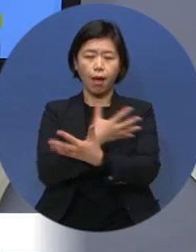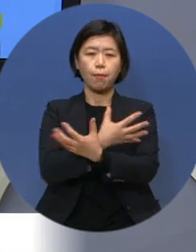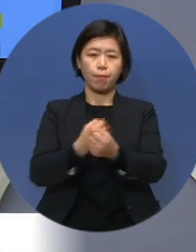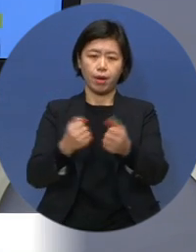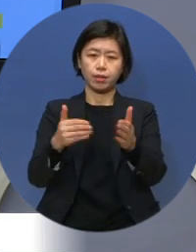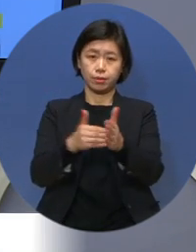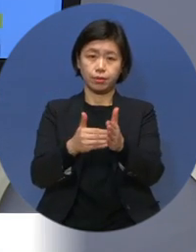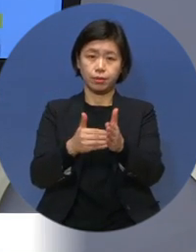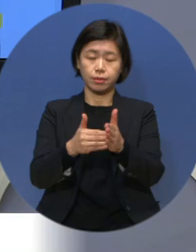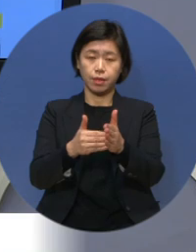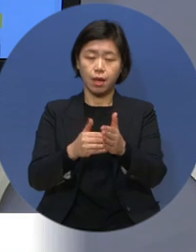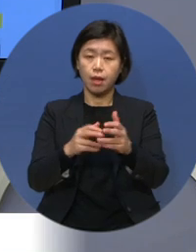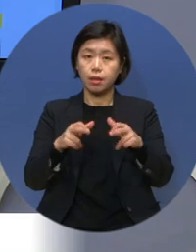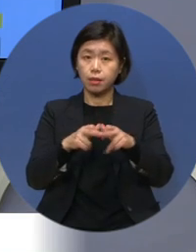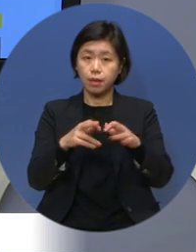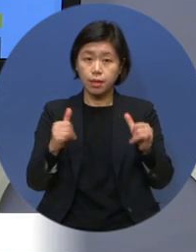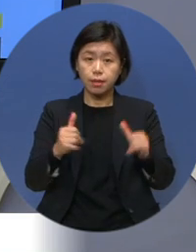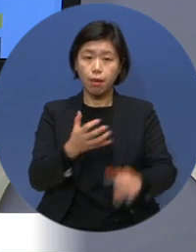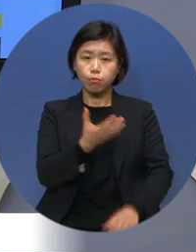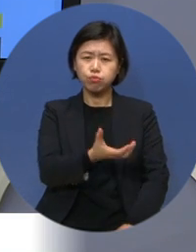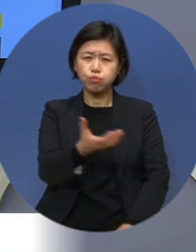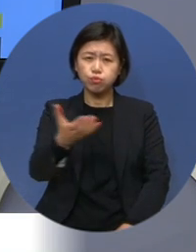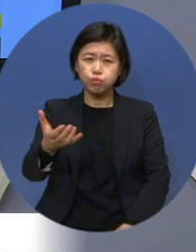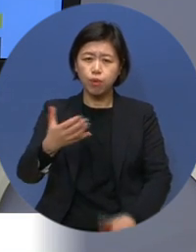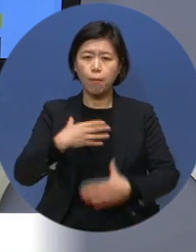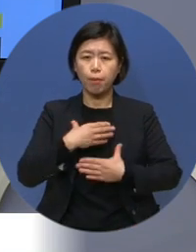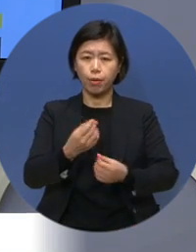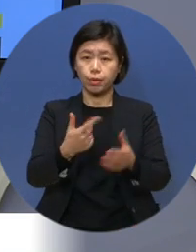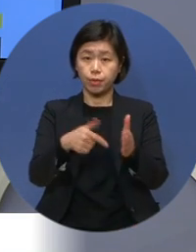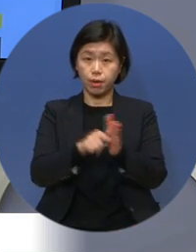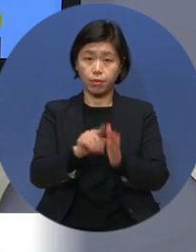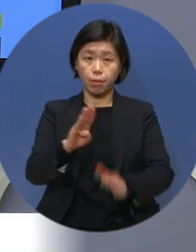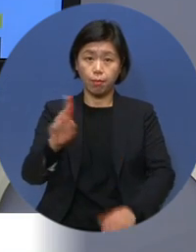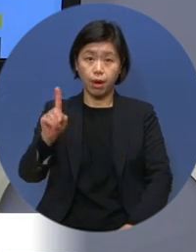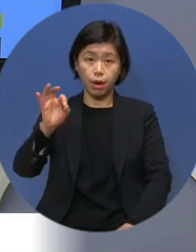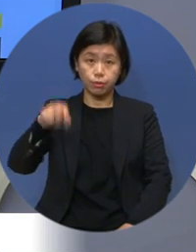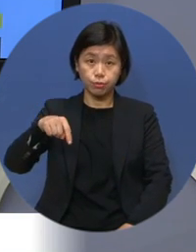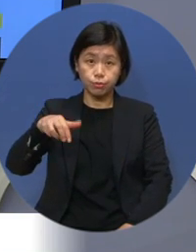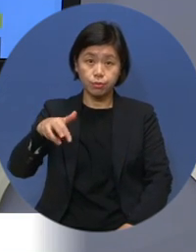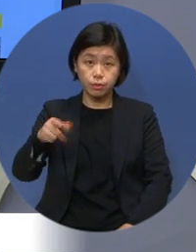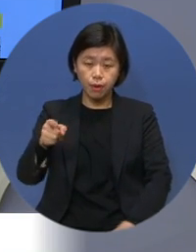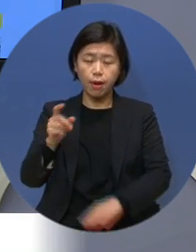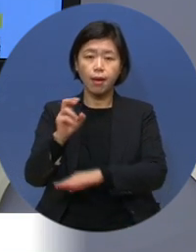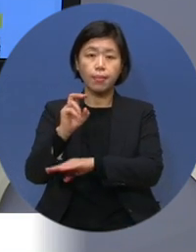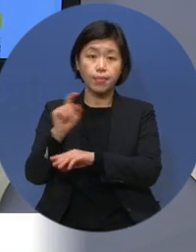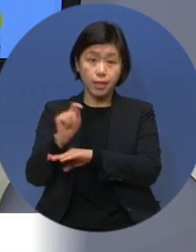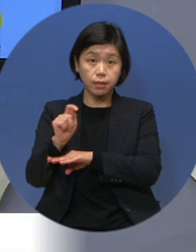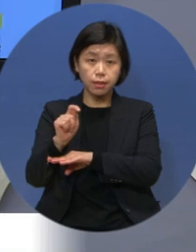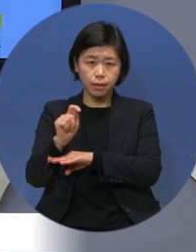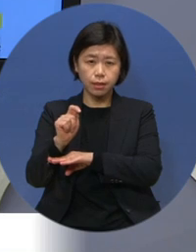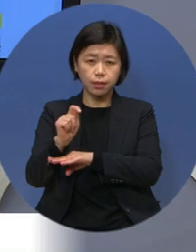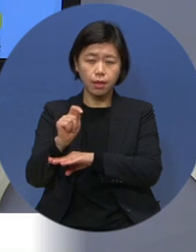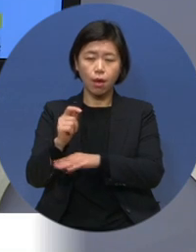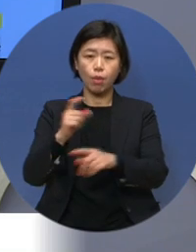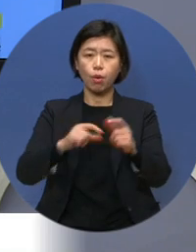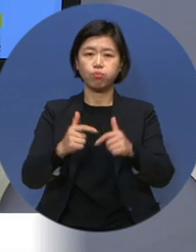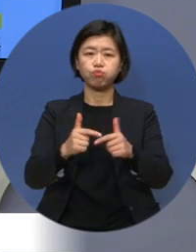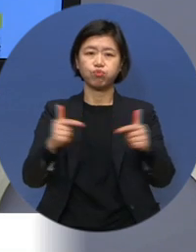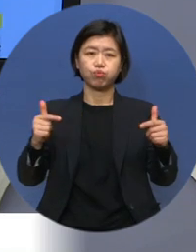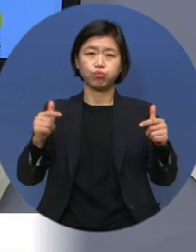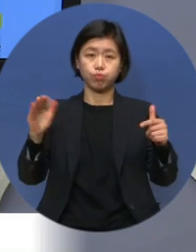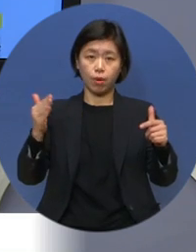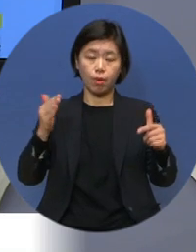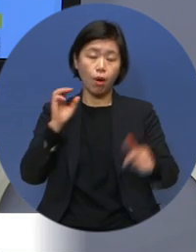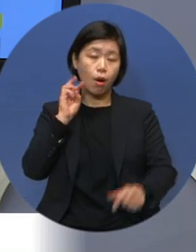장애인의 이동 편의 증진을 위한 장애인 바우처 택시를 17,400 때로 확대해 9일부터 본격